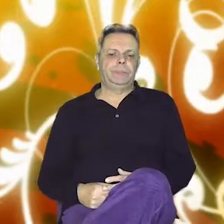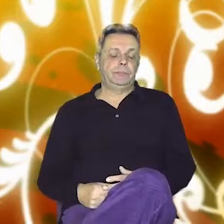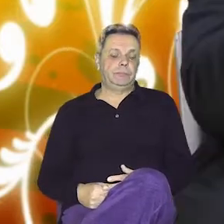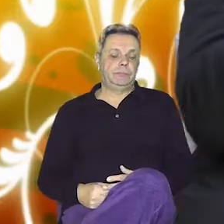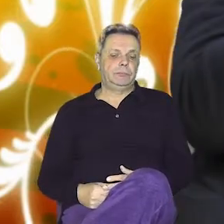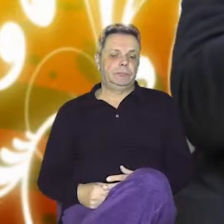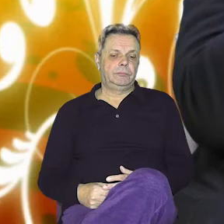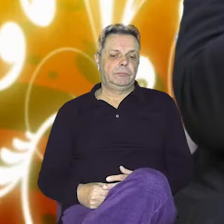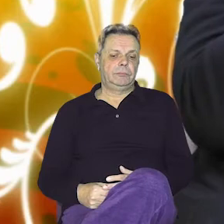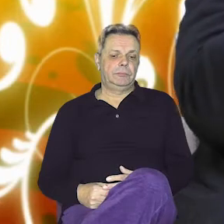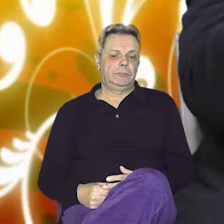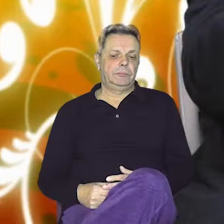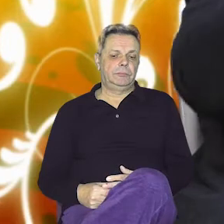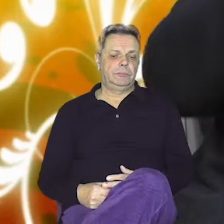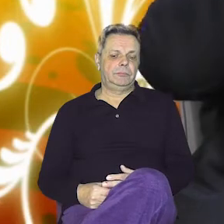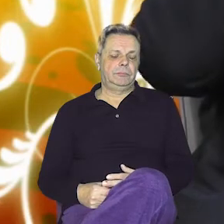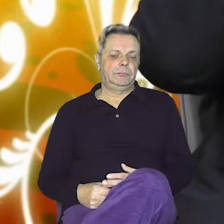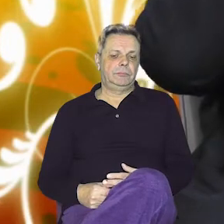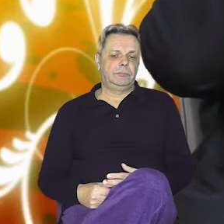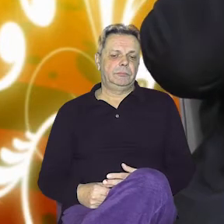Izvolite. Da, moji će mene ubiti.